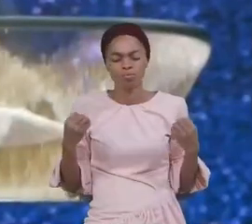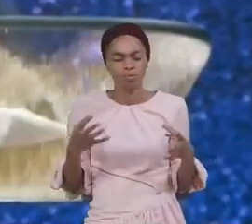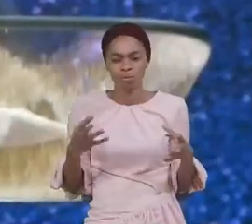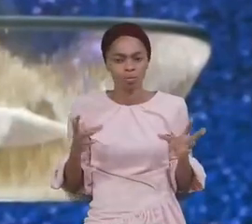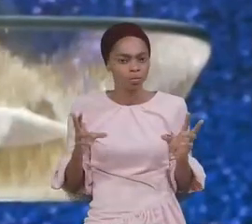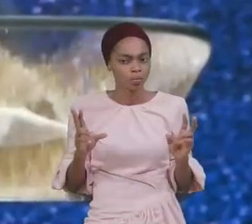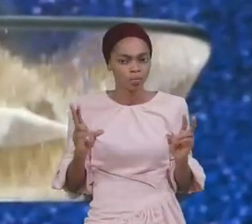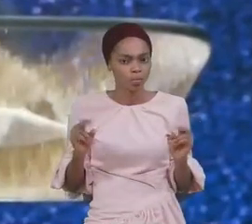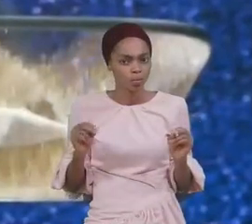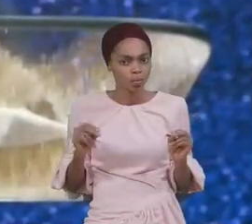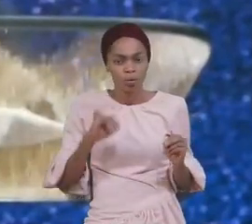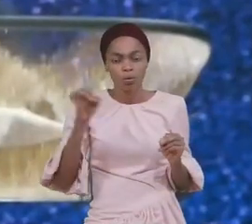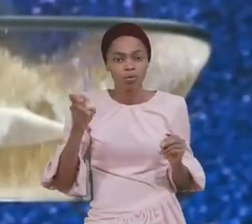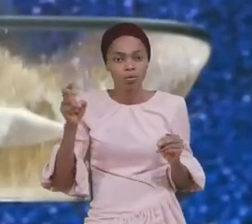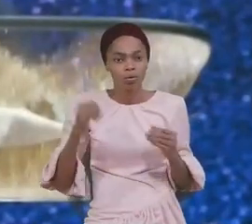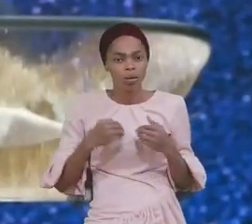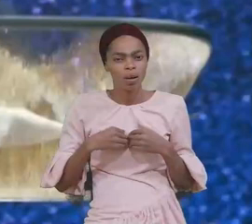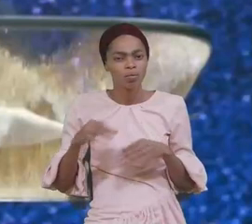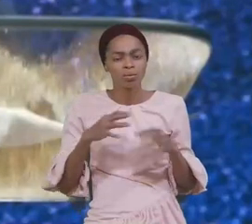j'ai fait beaucoup de choses. De Exode 17,